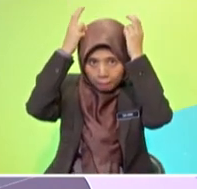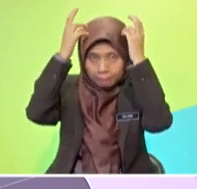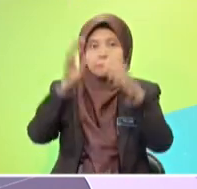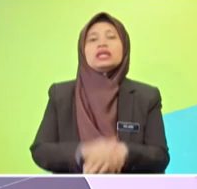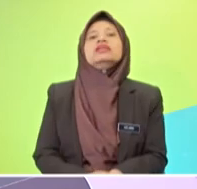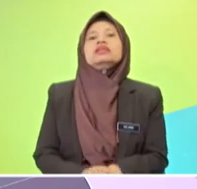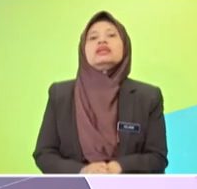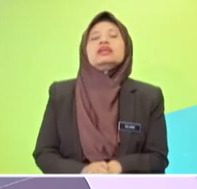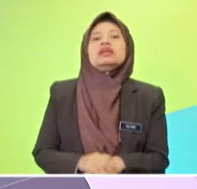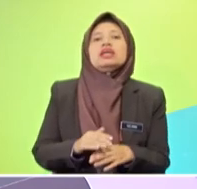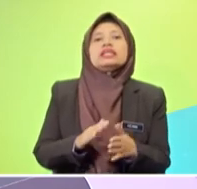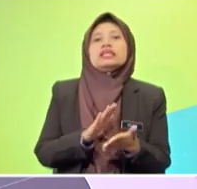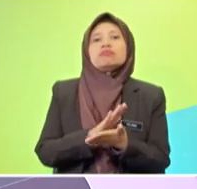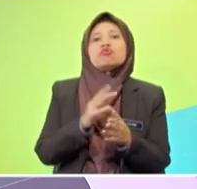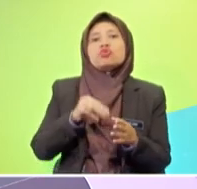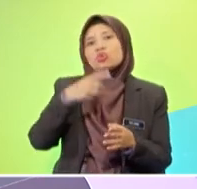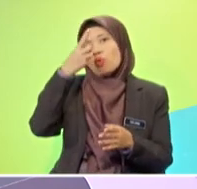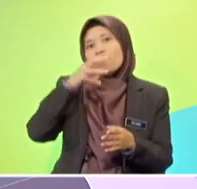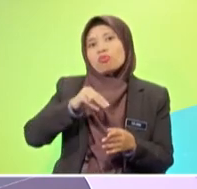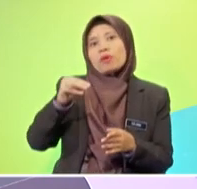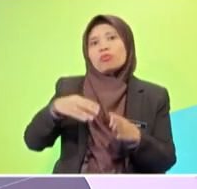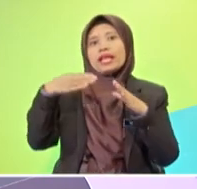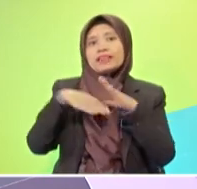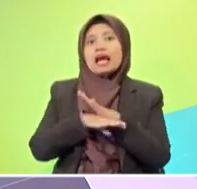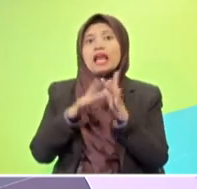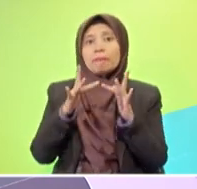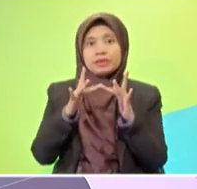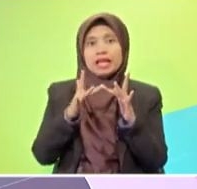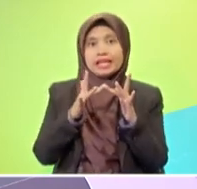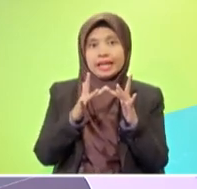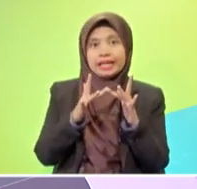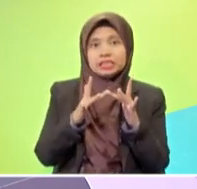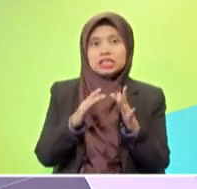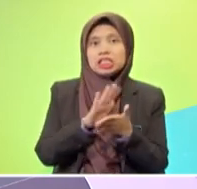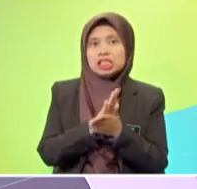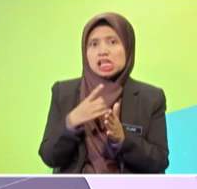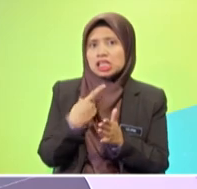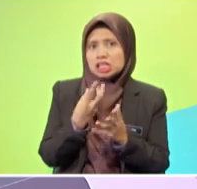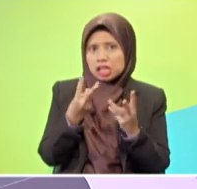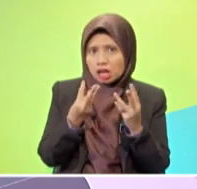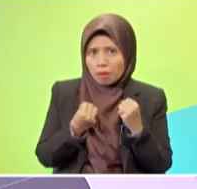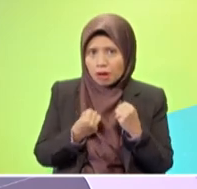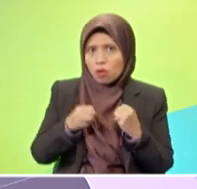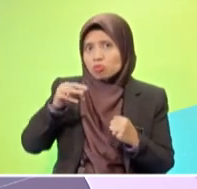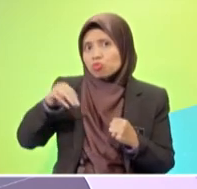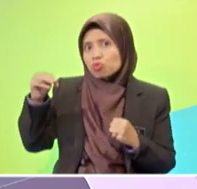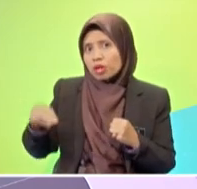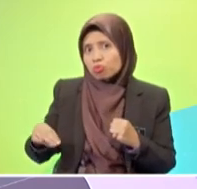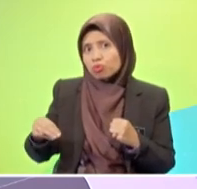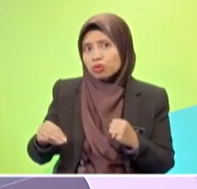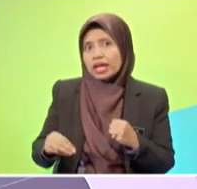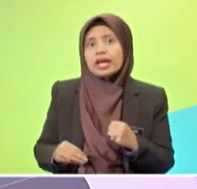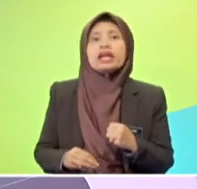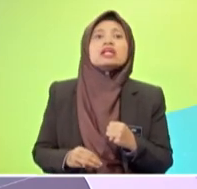yang bersama dengan kita secara dalam kalian jadi kita mendengar murid-murid untuk mengulas kita dah sampai kepada langkah yang